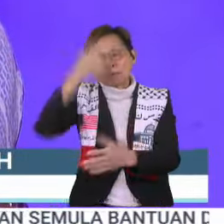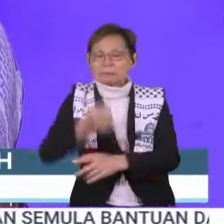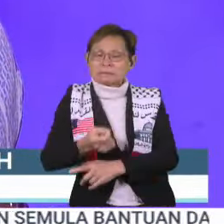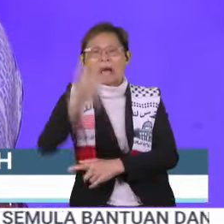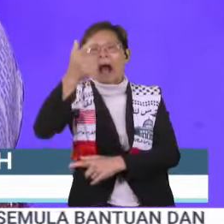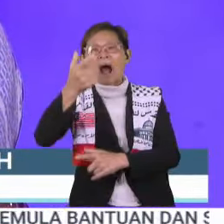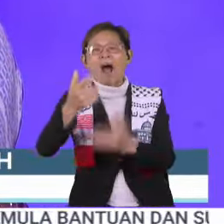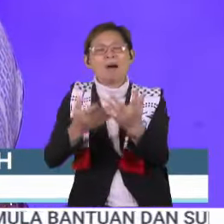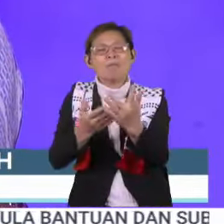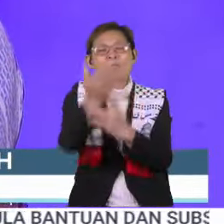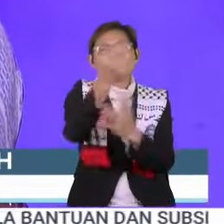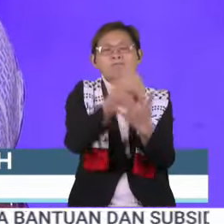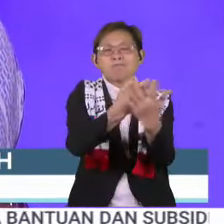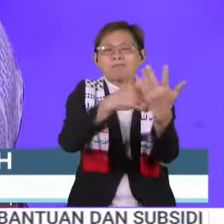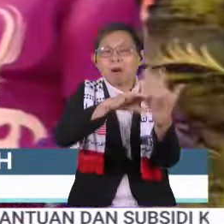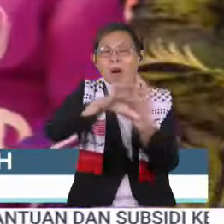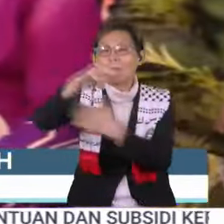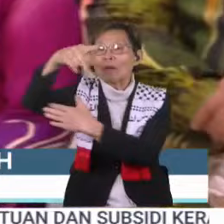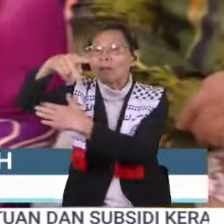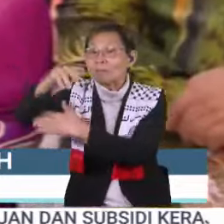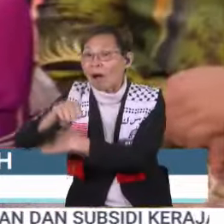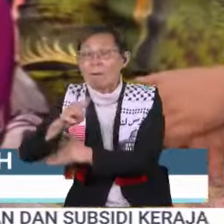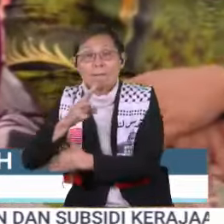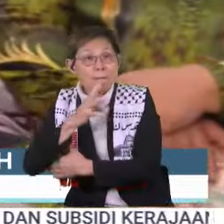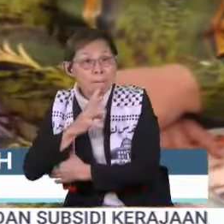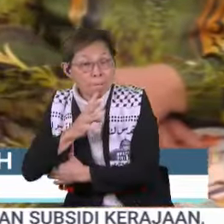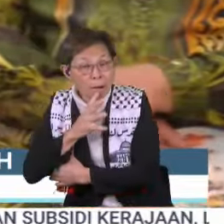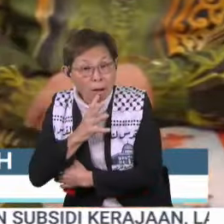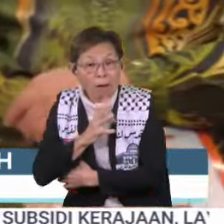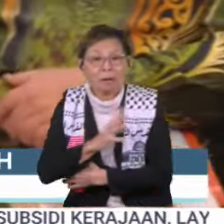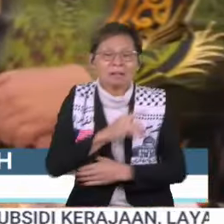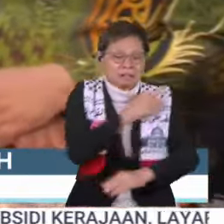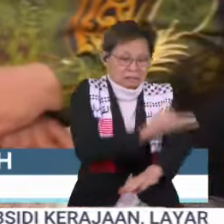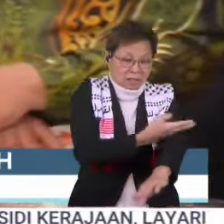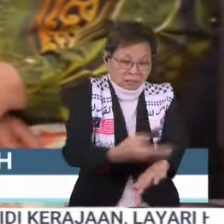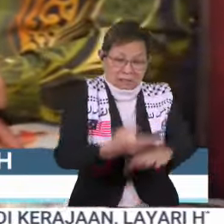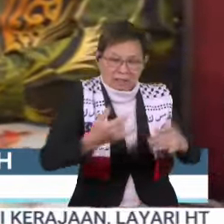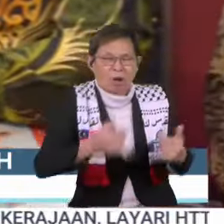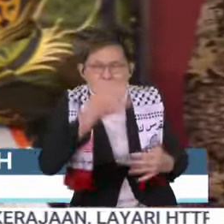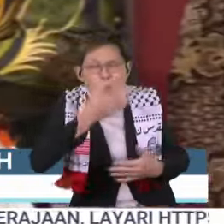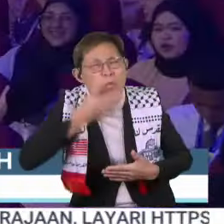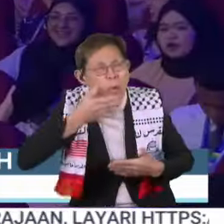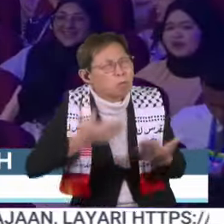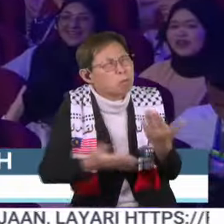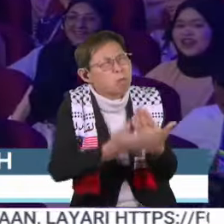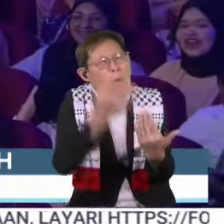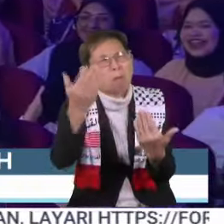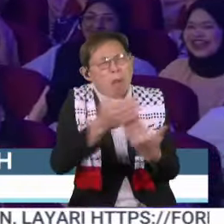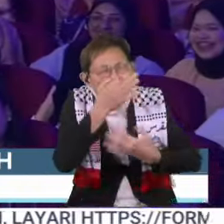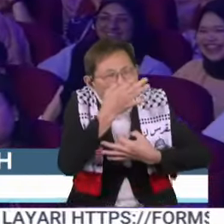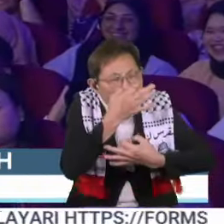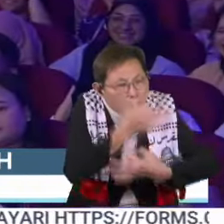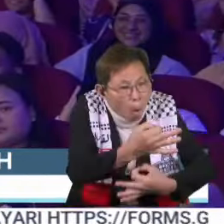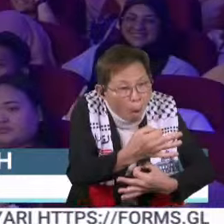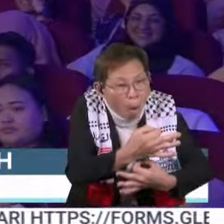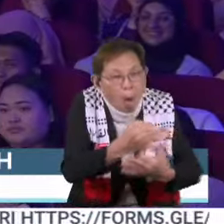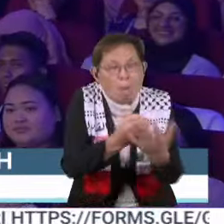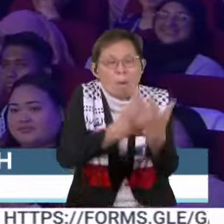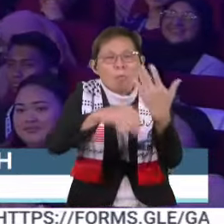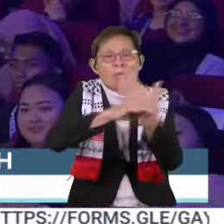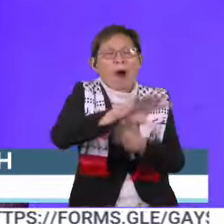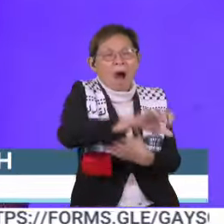sekilas menerusi media sosial. Perdana Menteri Datuk Seri Anwar Ibrahim kata, generasi kini senang terpukau dengan media sosial dan hanya mengambil kupasan